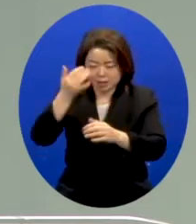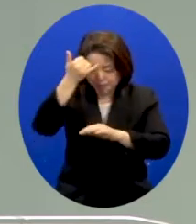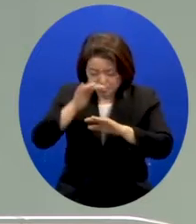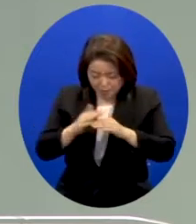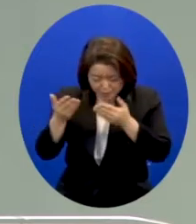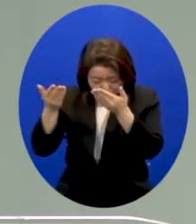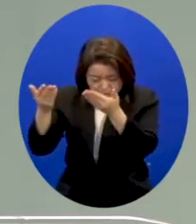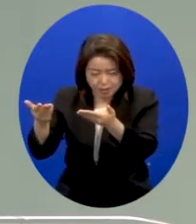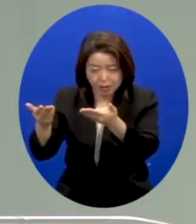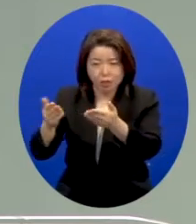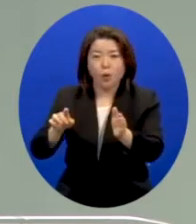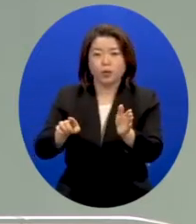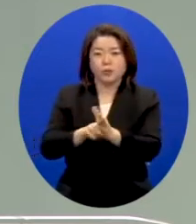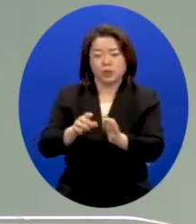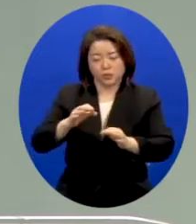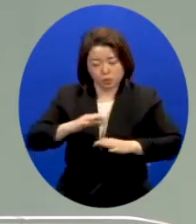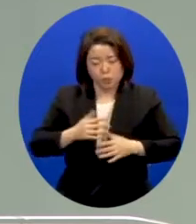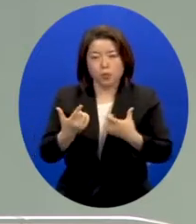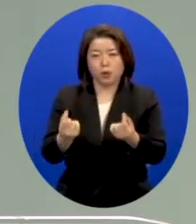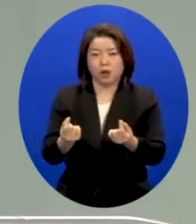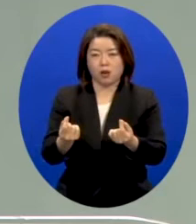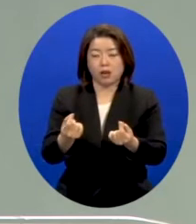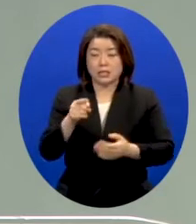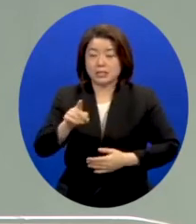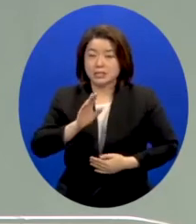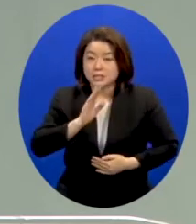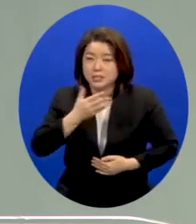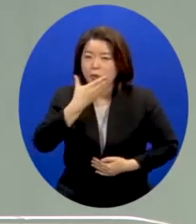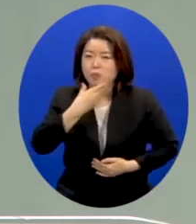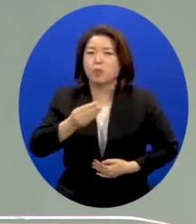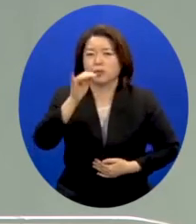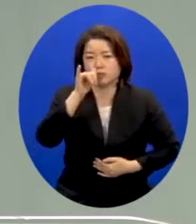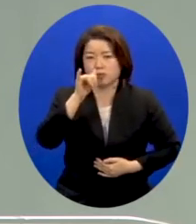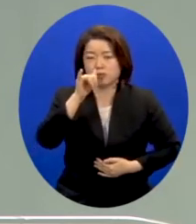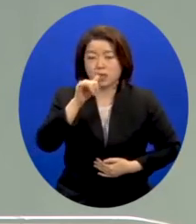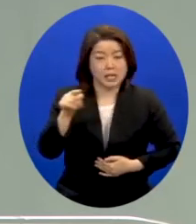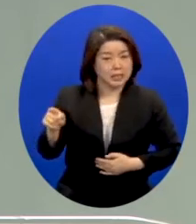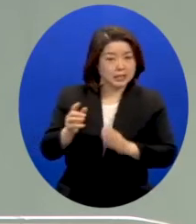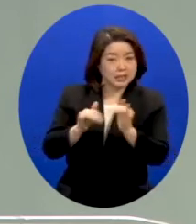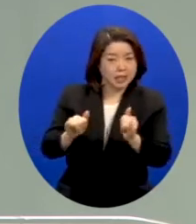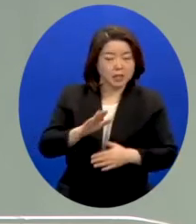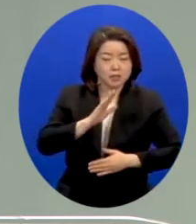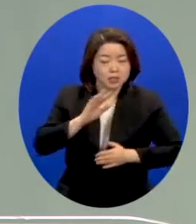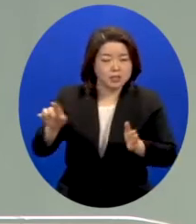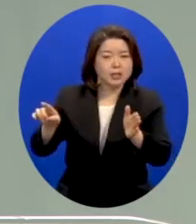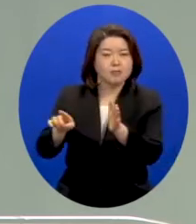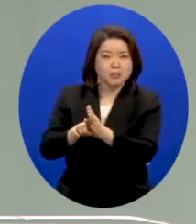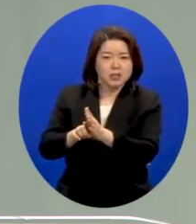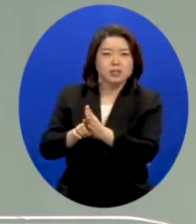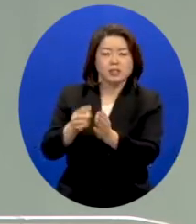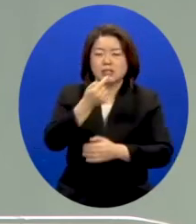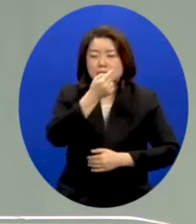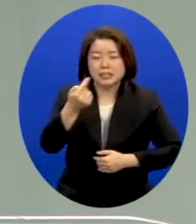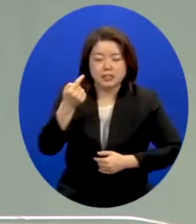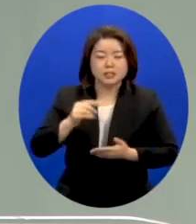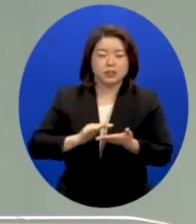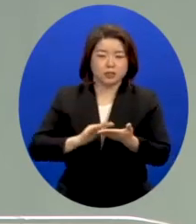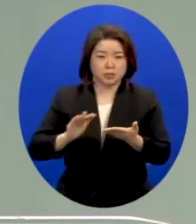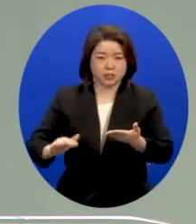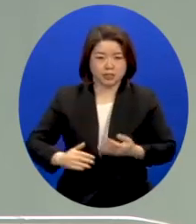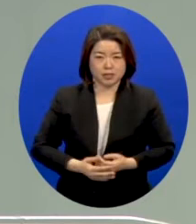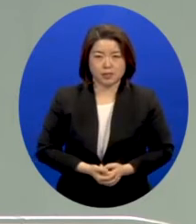놀라운 것입니다 그건 정말 복이 있는 것입니다 그가 진짜 하나님을 믿는 사람이라는 증거이기 때문에